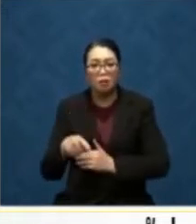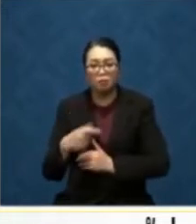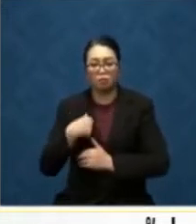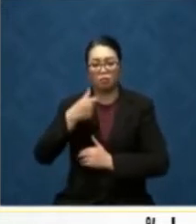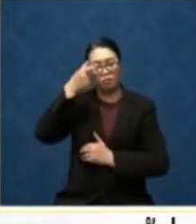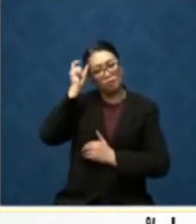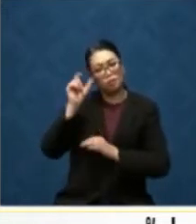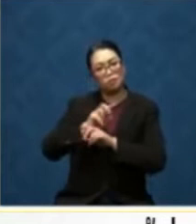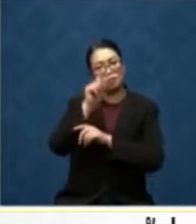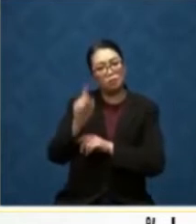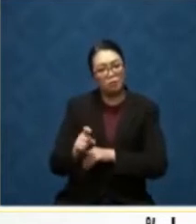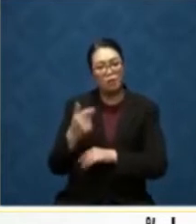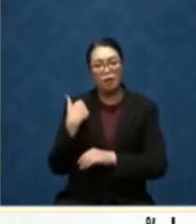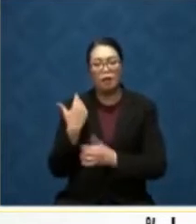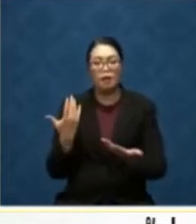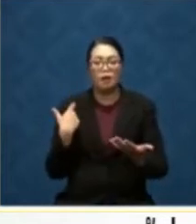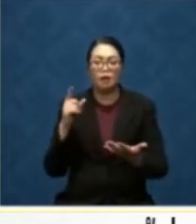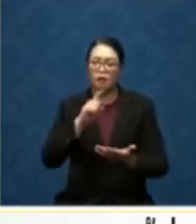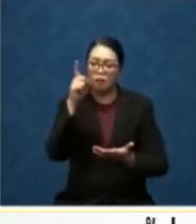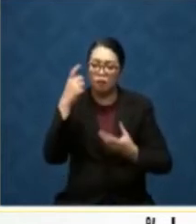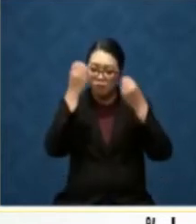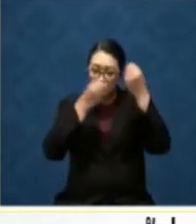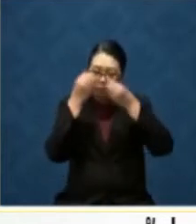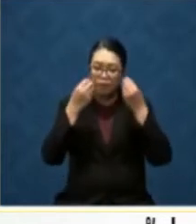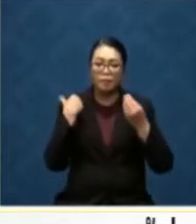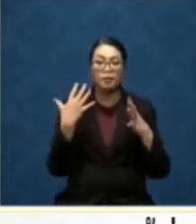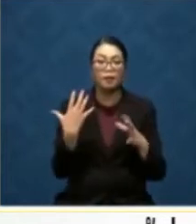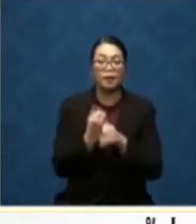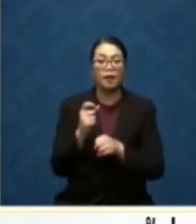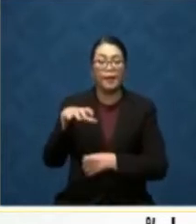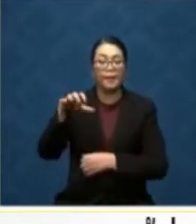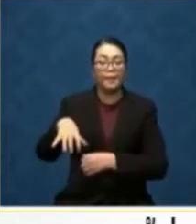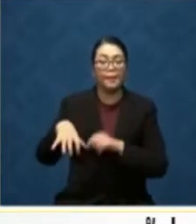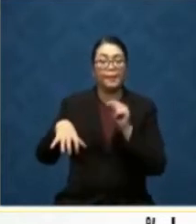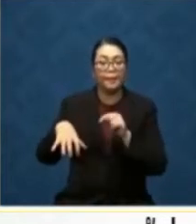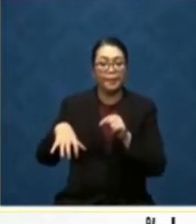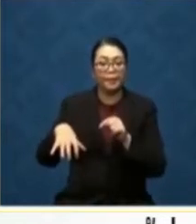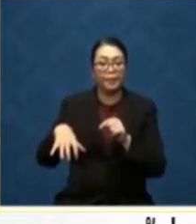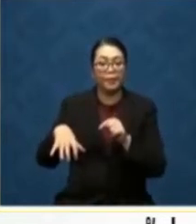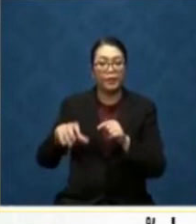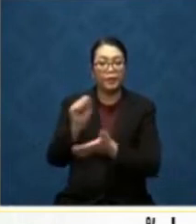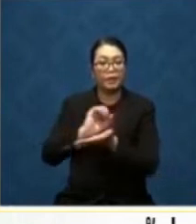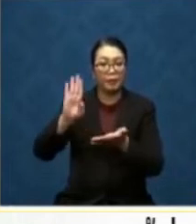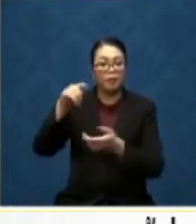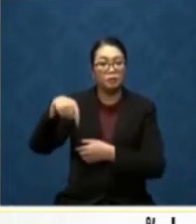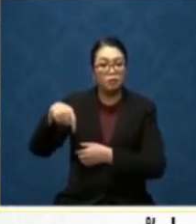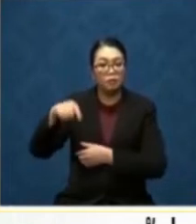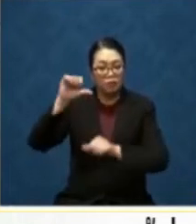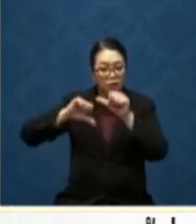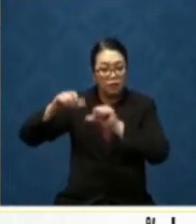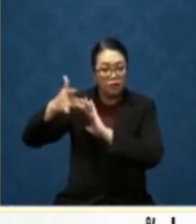การบริหาร ที่มาทำให้เกิดความสอบ Schönว่าตกลงเลาสถาหของสถาบันนี้นัเป็อย่างไร